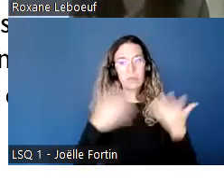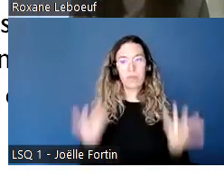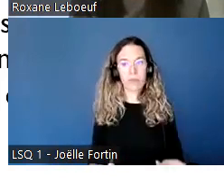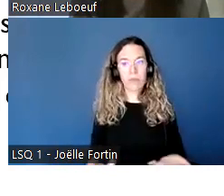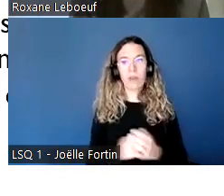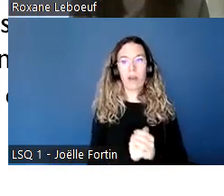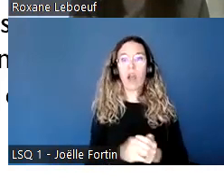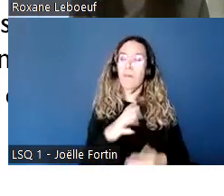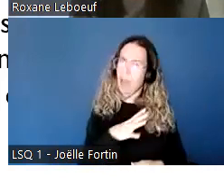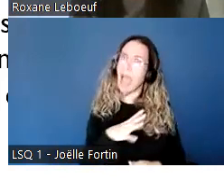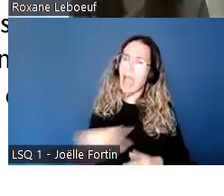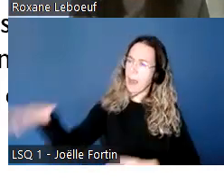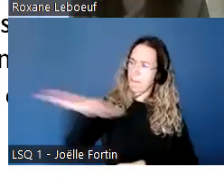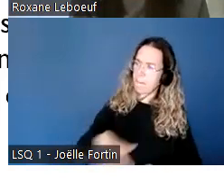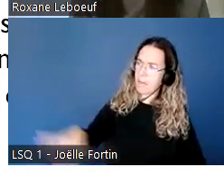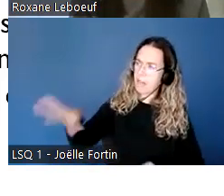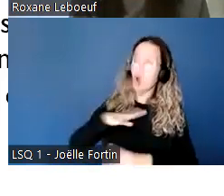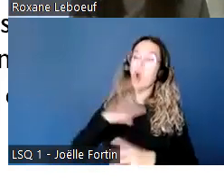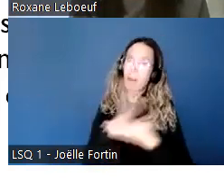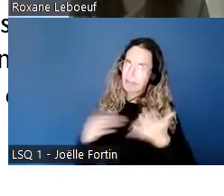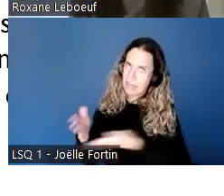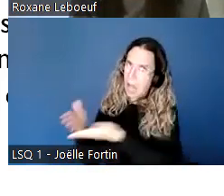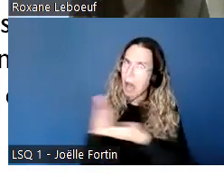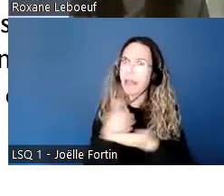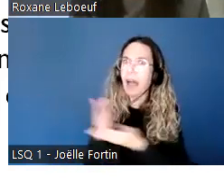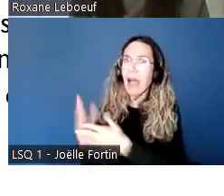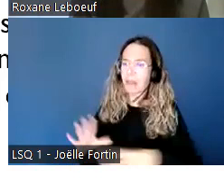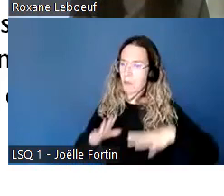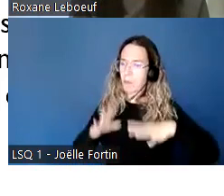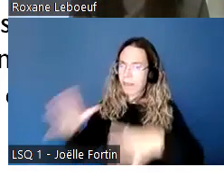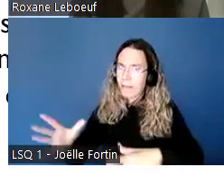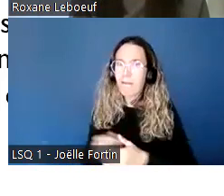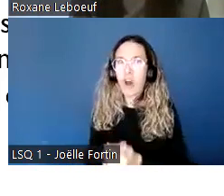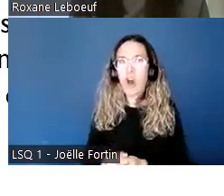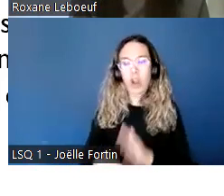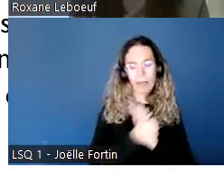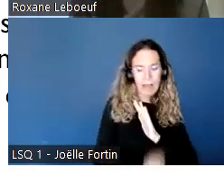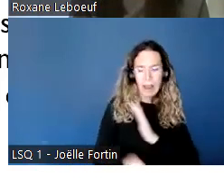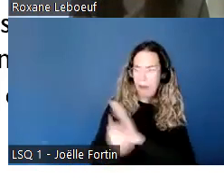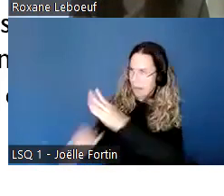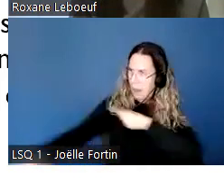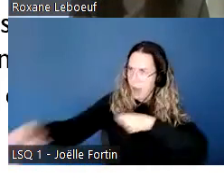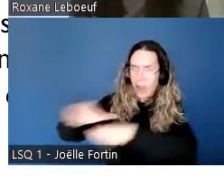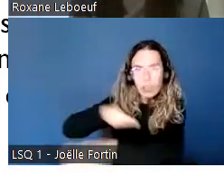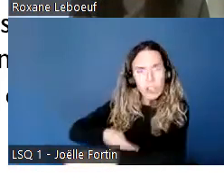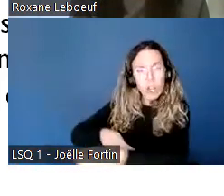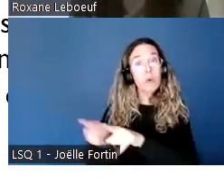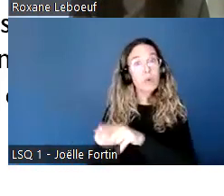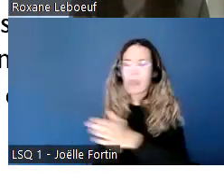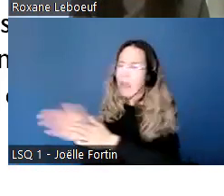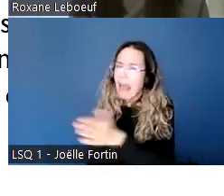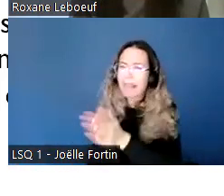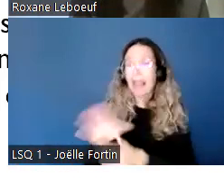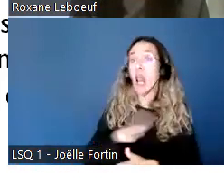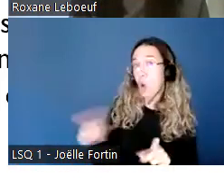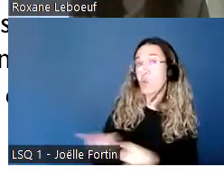disaient il y a quand même dans ces milieux de vie de l'entraide, de l'engagement bénévole, du partage de talents et de compétences et de l'intérêt les uns